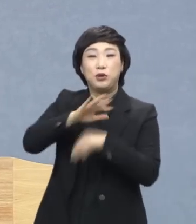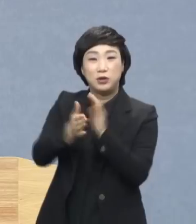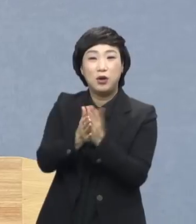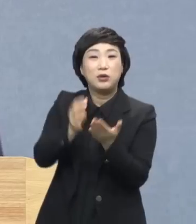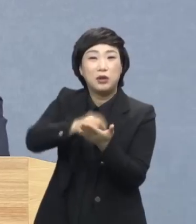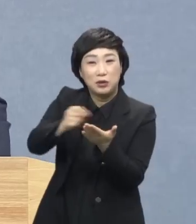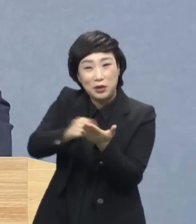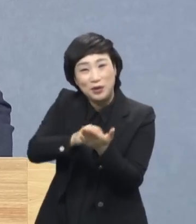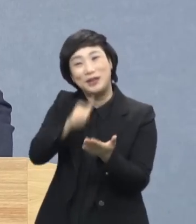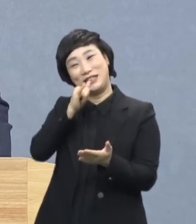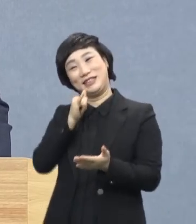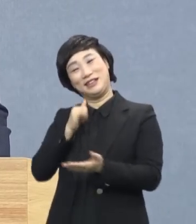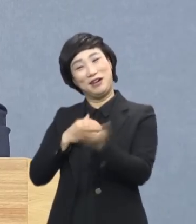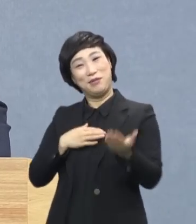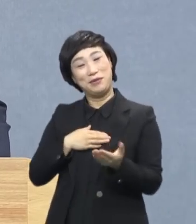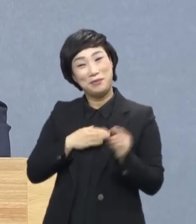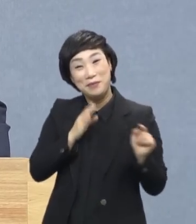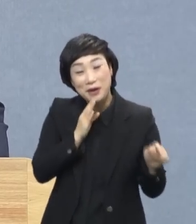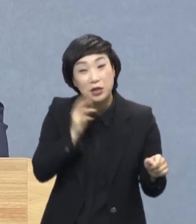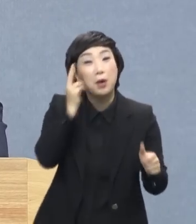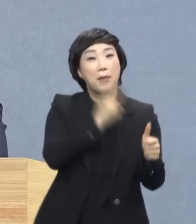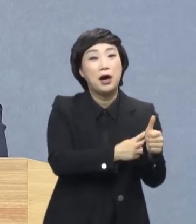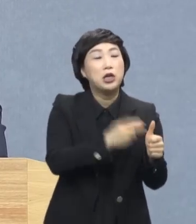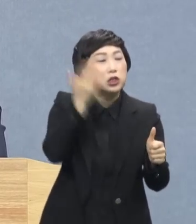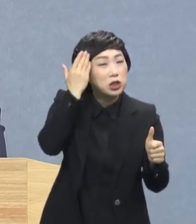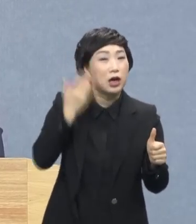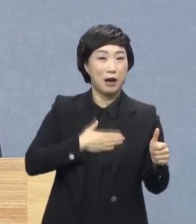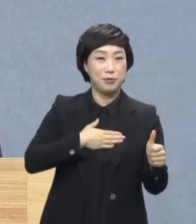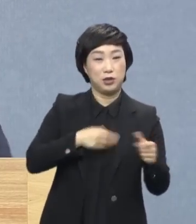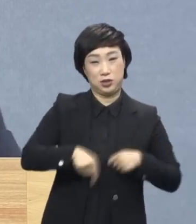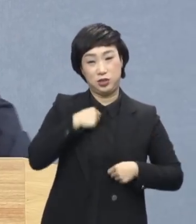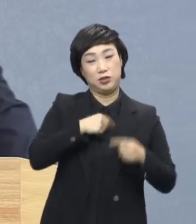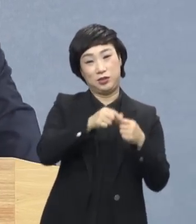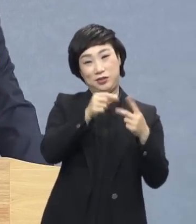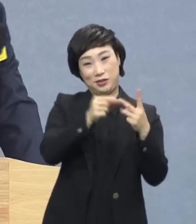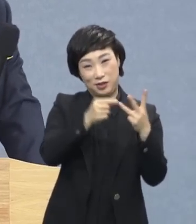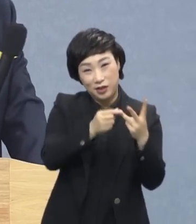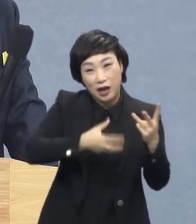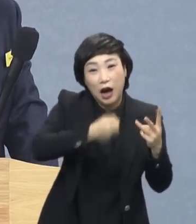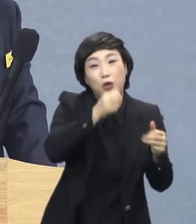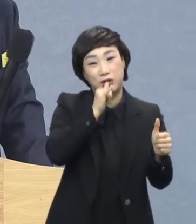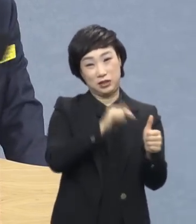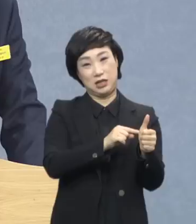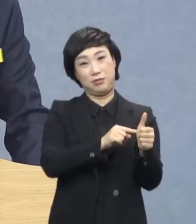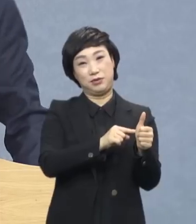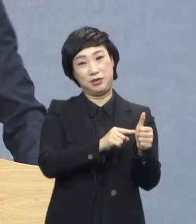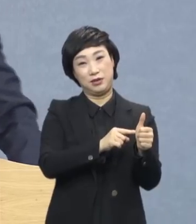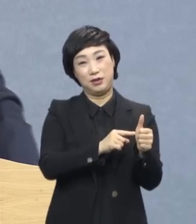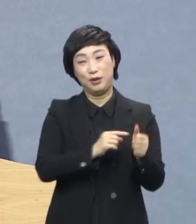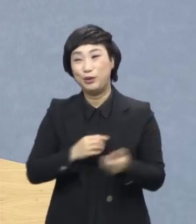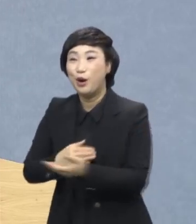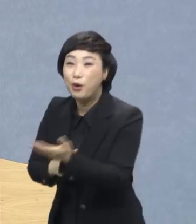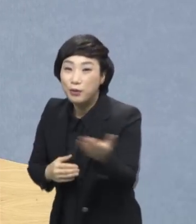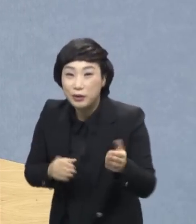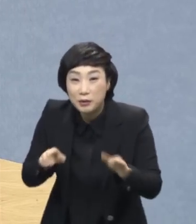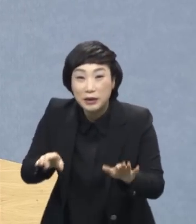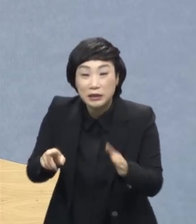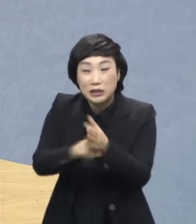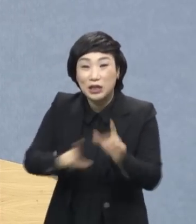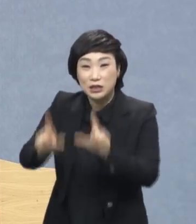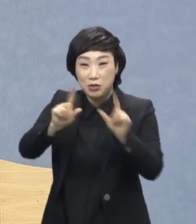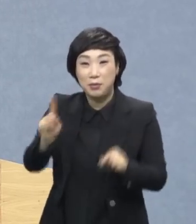기록되어 있지 않느냐. 그러면 그가 지중의의 사람이기 때문에 그렇다 이 말이오. 그렇다. 그럼 신앙생활이